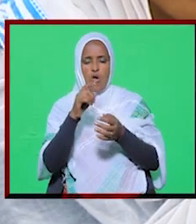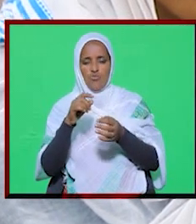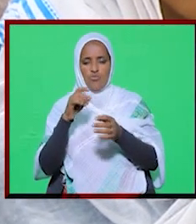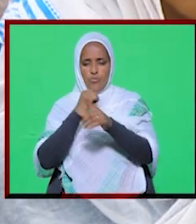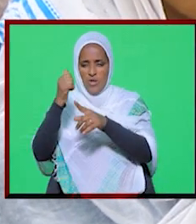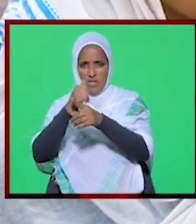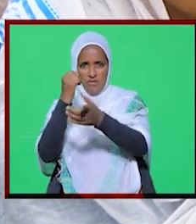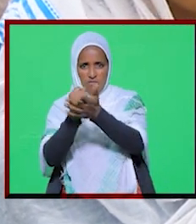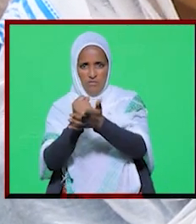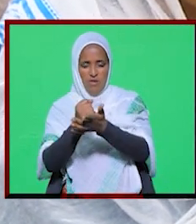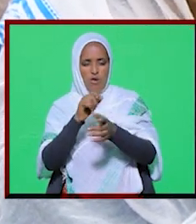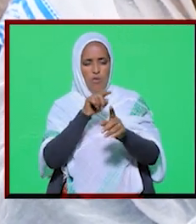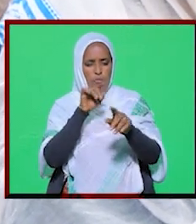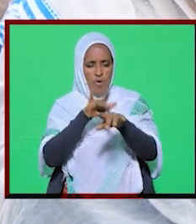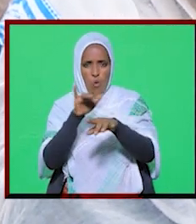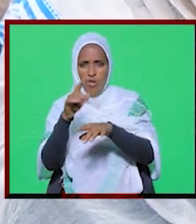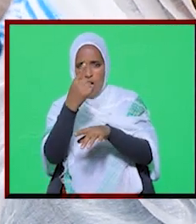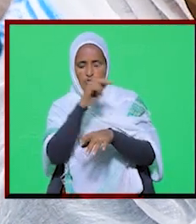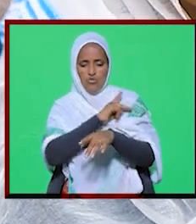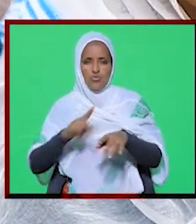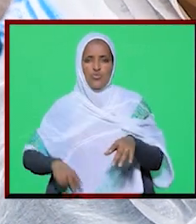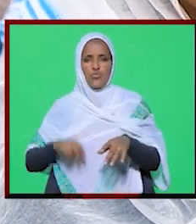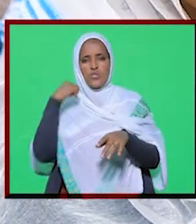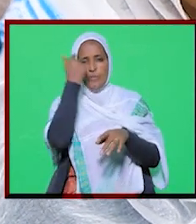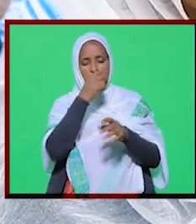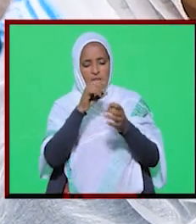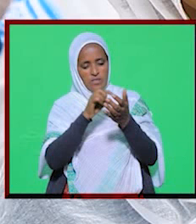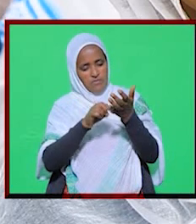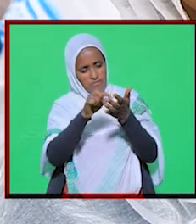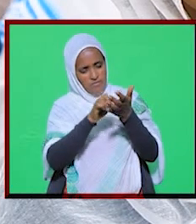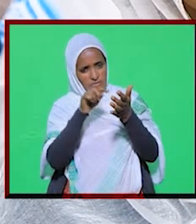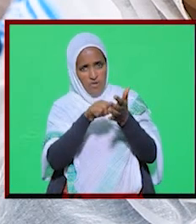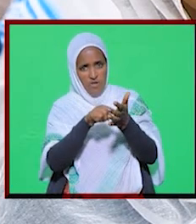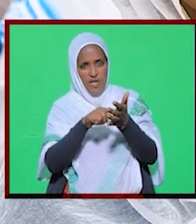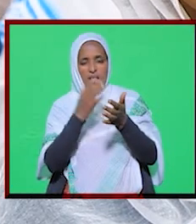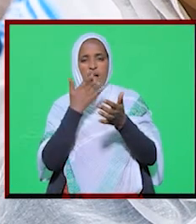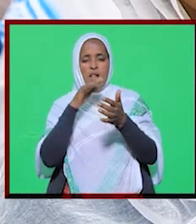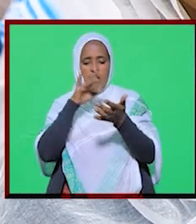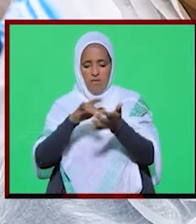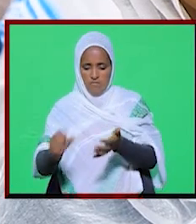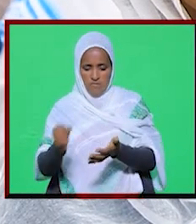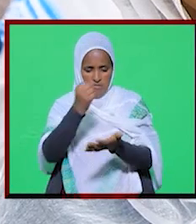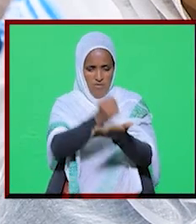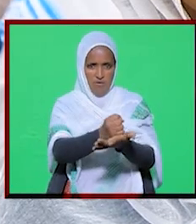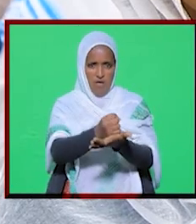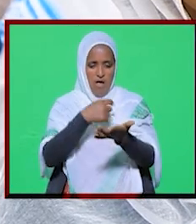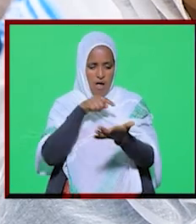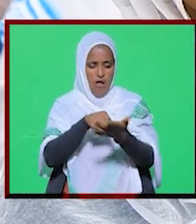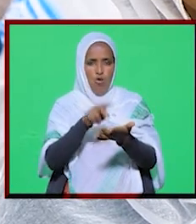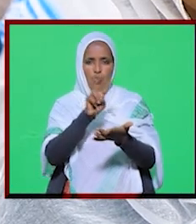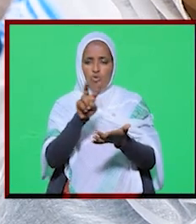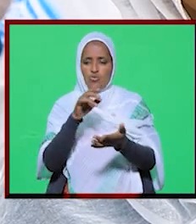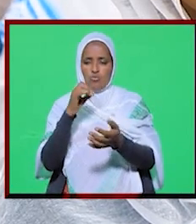አንዱ የብረት ማህተም ቢሆን፣ በላዩ ላይ ግን የአንድ ንጉስ መልክ ቢቀረጽበት ቀለም ነክራችሁ በወረቀት ላይ